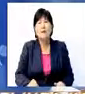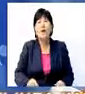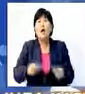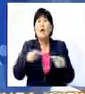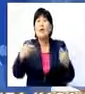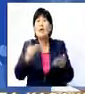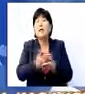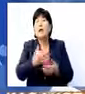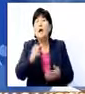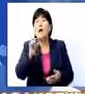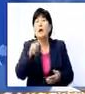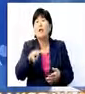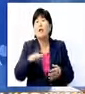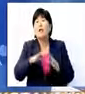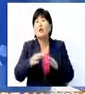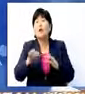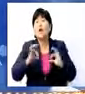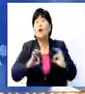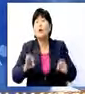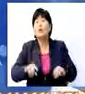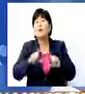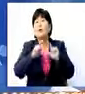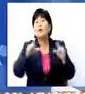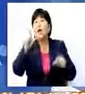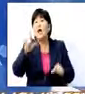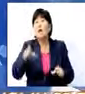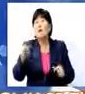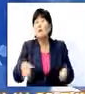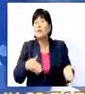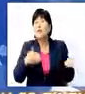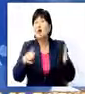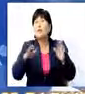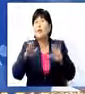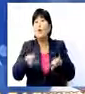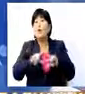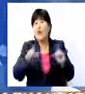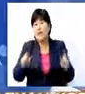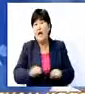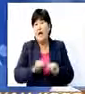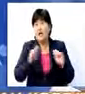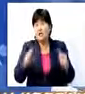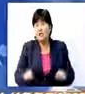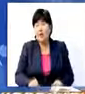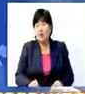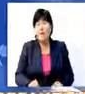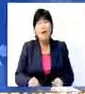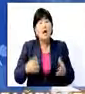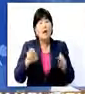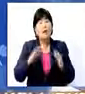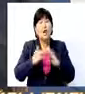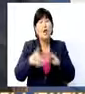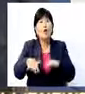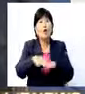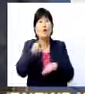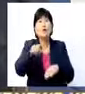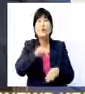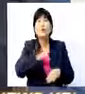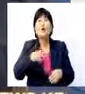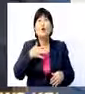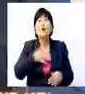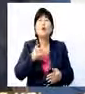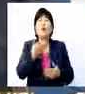Басқа да ақпараттар, Арал аудандық прокуратурасының ғимаратында азаматтарды қабылдау орталығы ашылды. Енді аудан тұрғындары өздерін